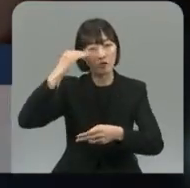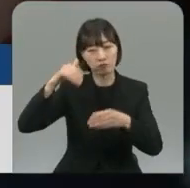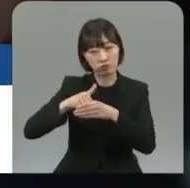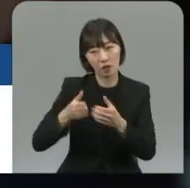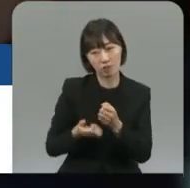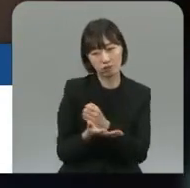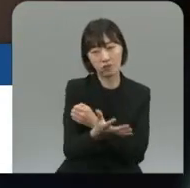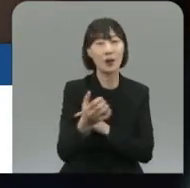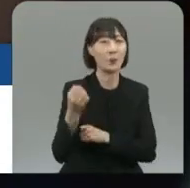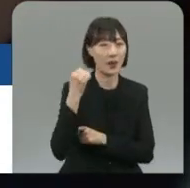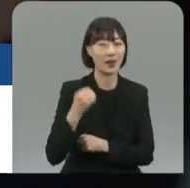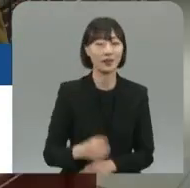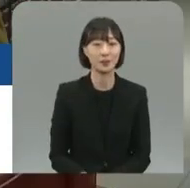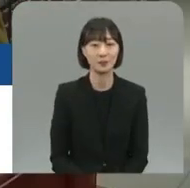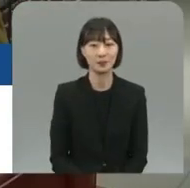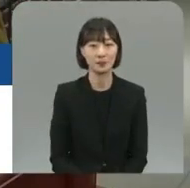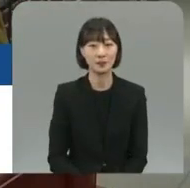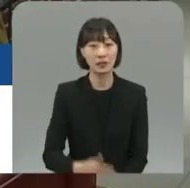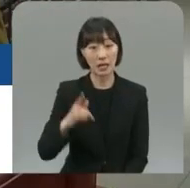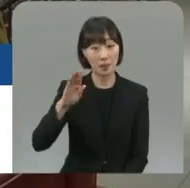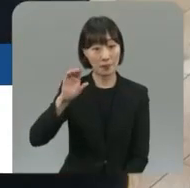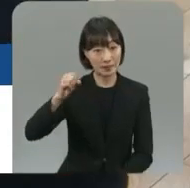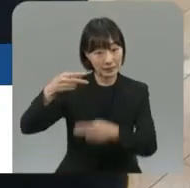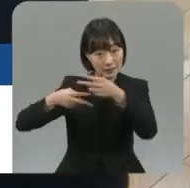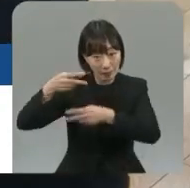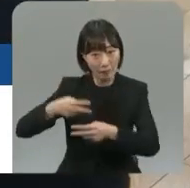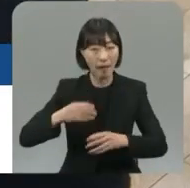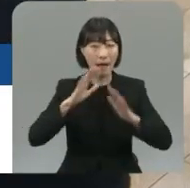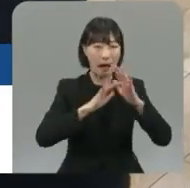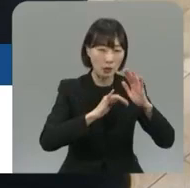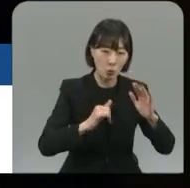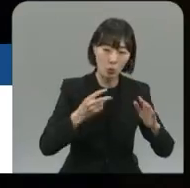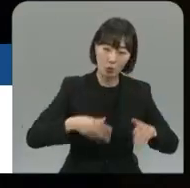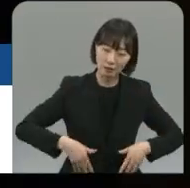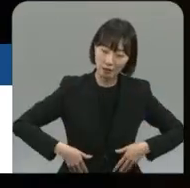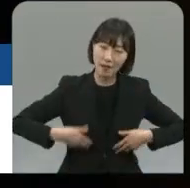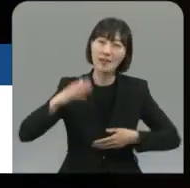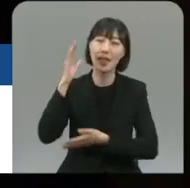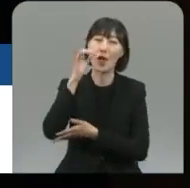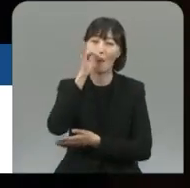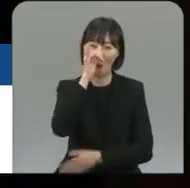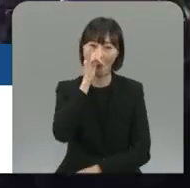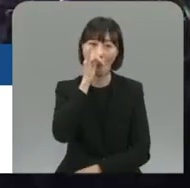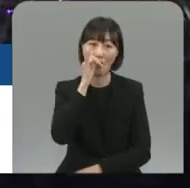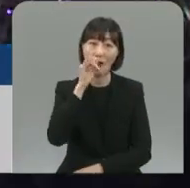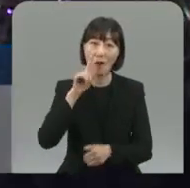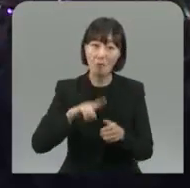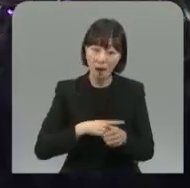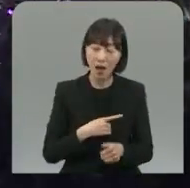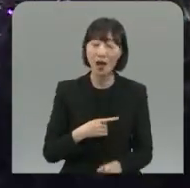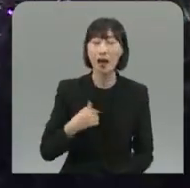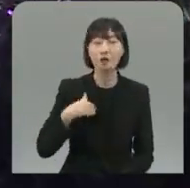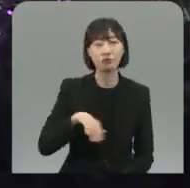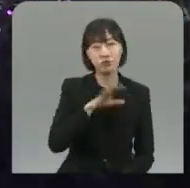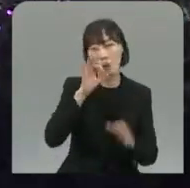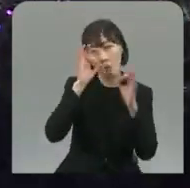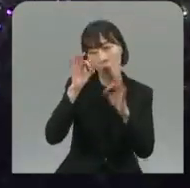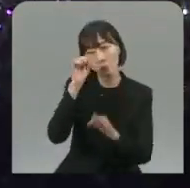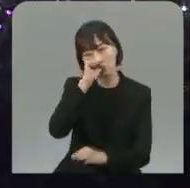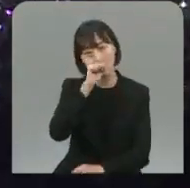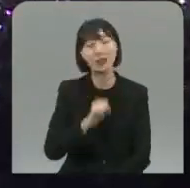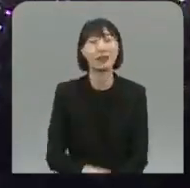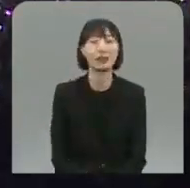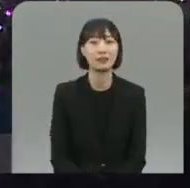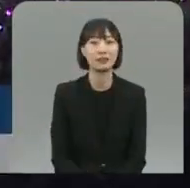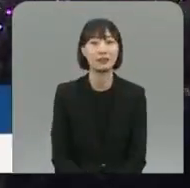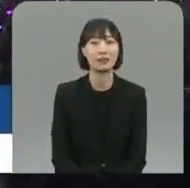海电视节。 KBS 携下半年备受期待的电视剧作品《纯情拳击手》和《真的出现了》